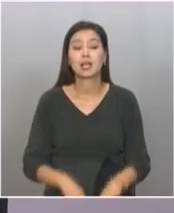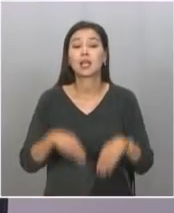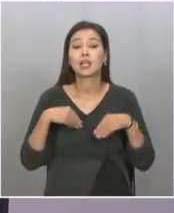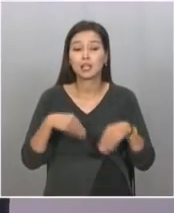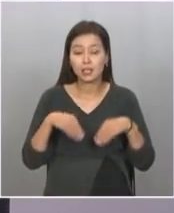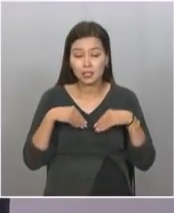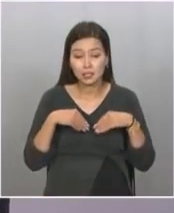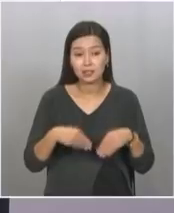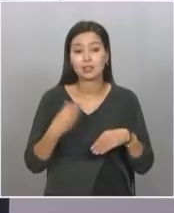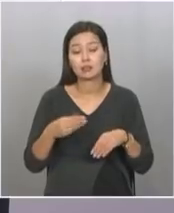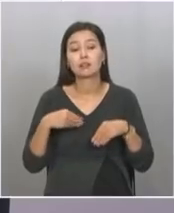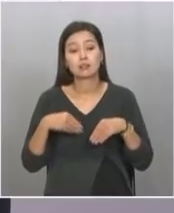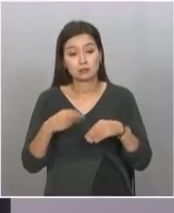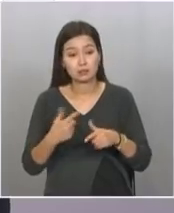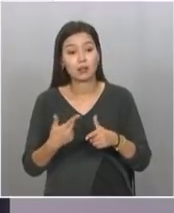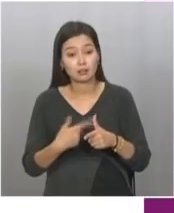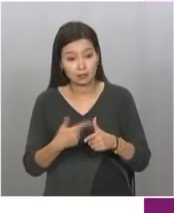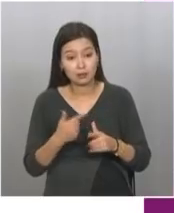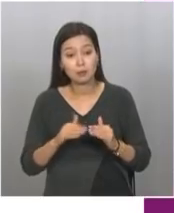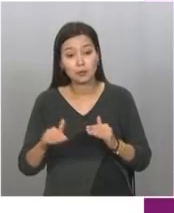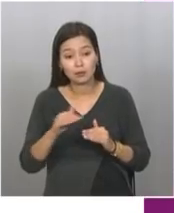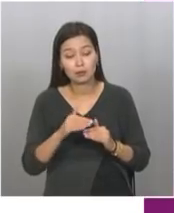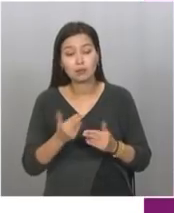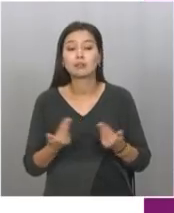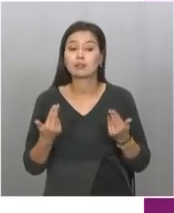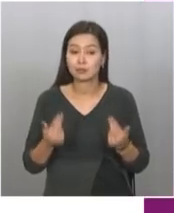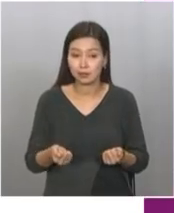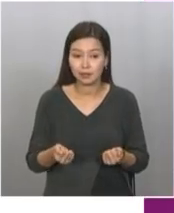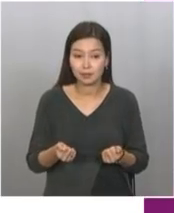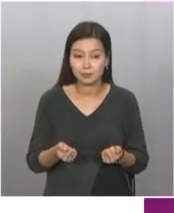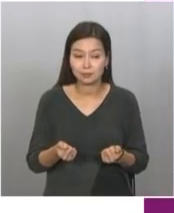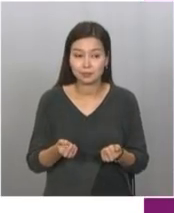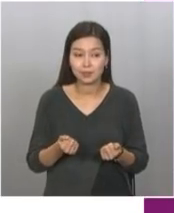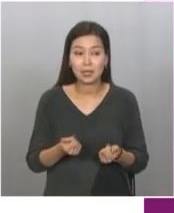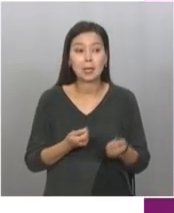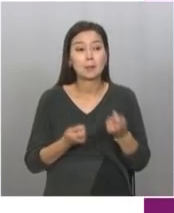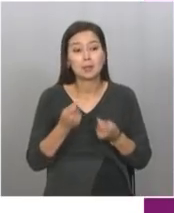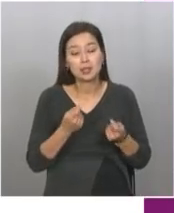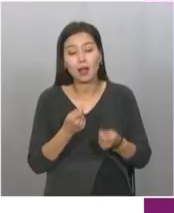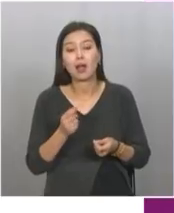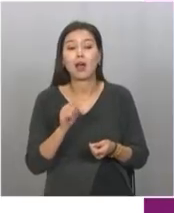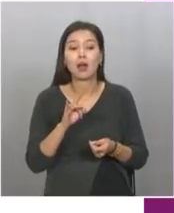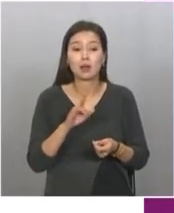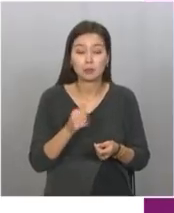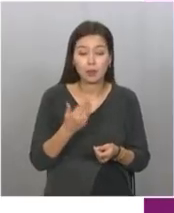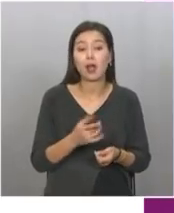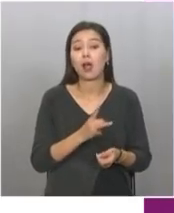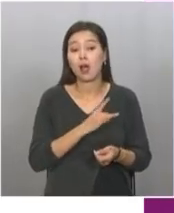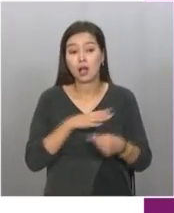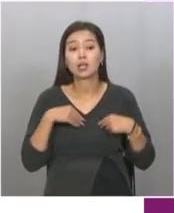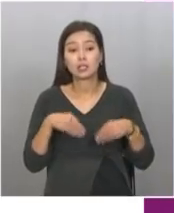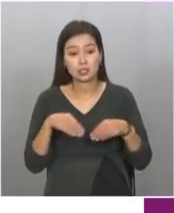Егіндік алқап егістік деп атала ма? Иә. Бидай мен арпа ақ егіске жата